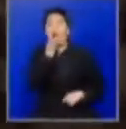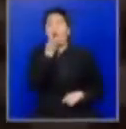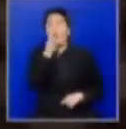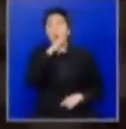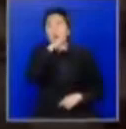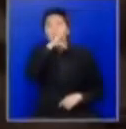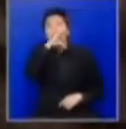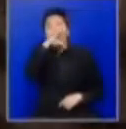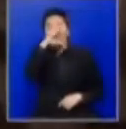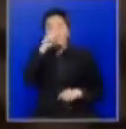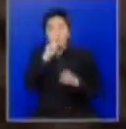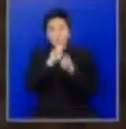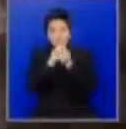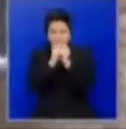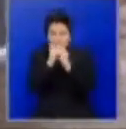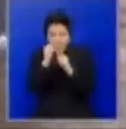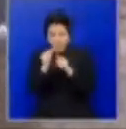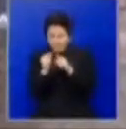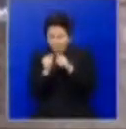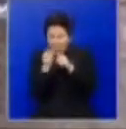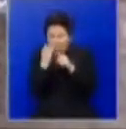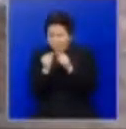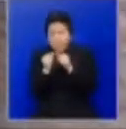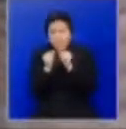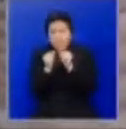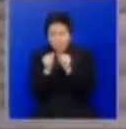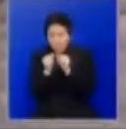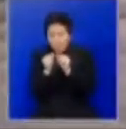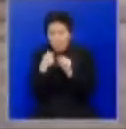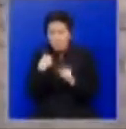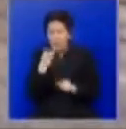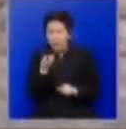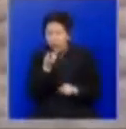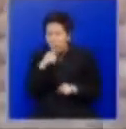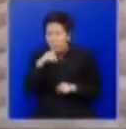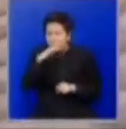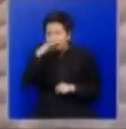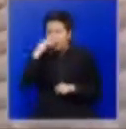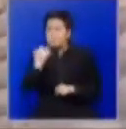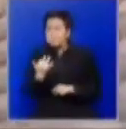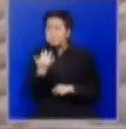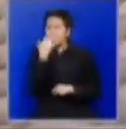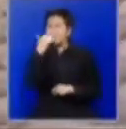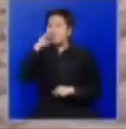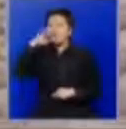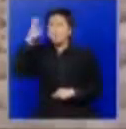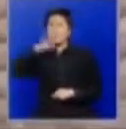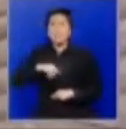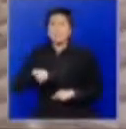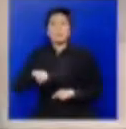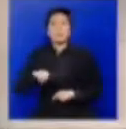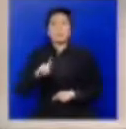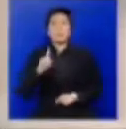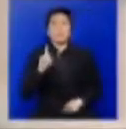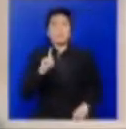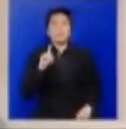หอมมะลิกลายเป็นปลายข้าวแล้วก็พบข้าวเน่านะครับพบข้าวเน่า